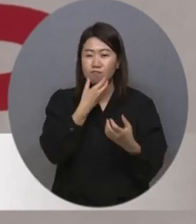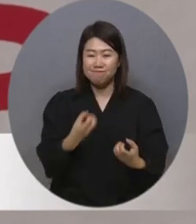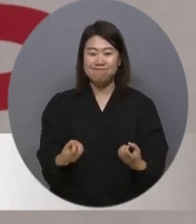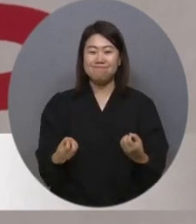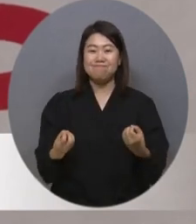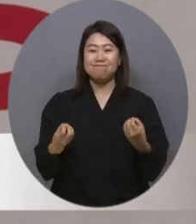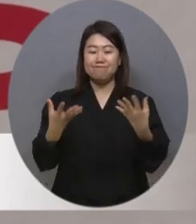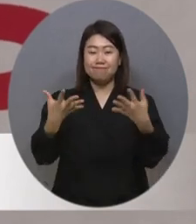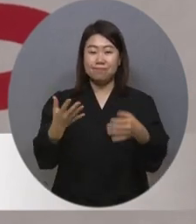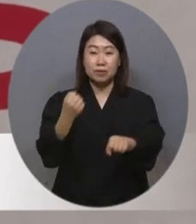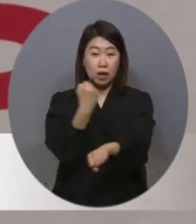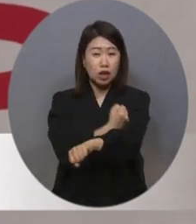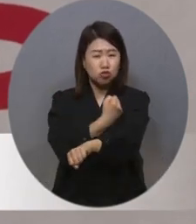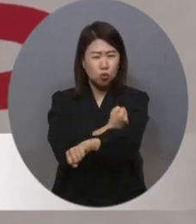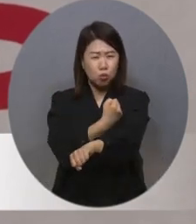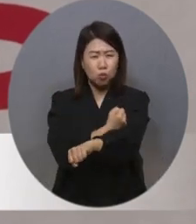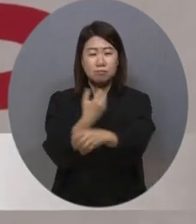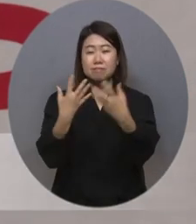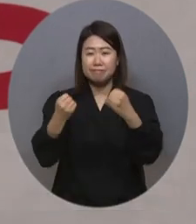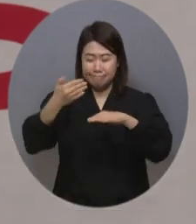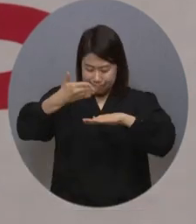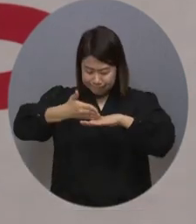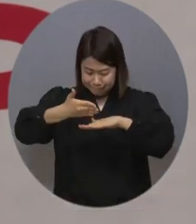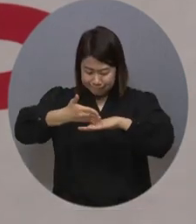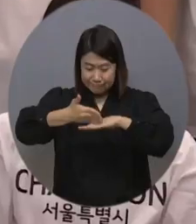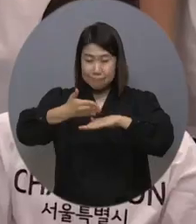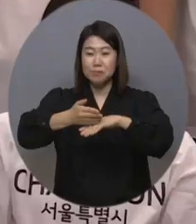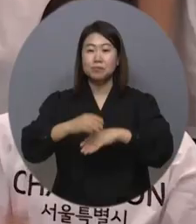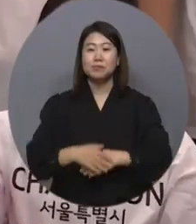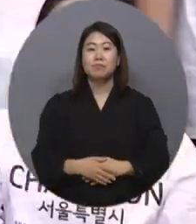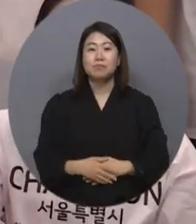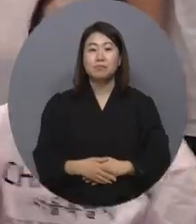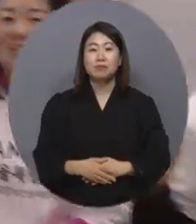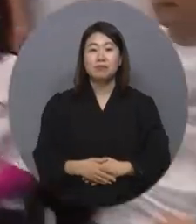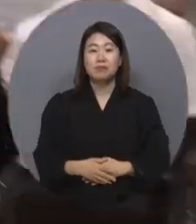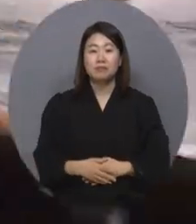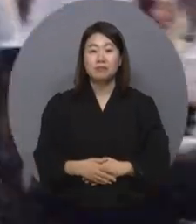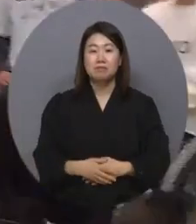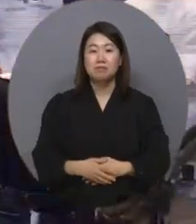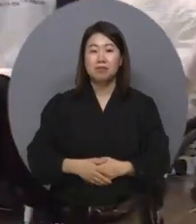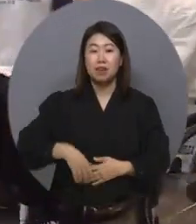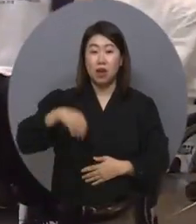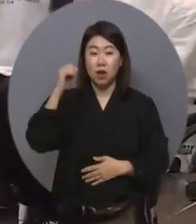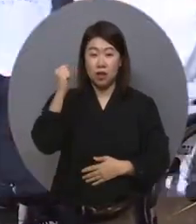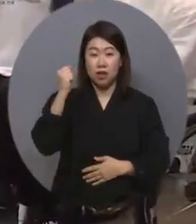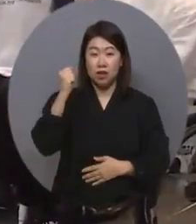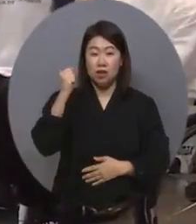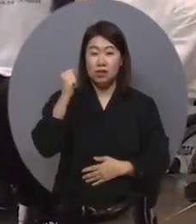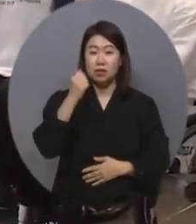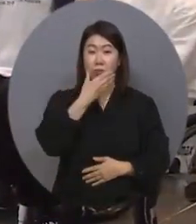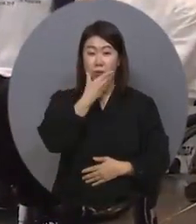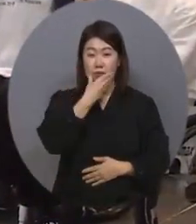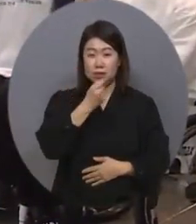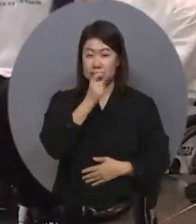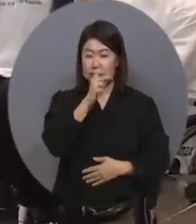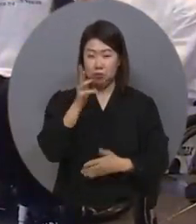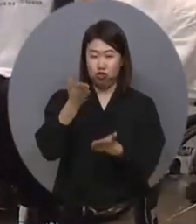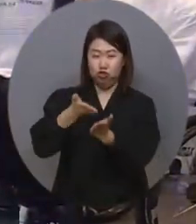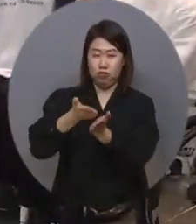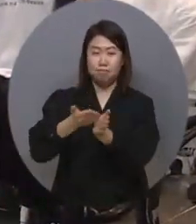축하드립니다. 정말 여러분 애쓰셨습니다. 고맙습니다. TV 뉴스 박순종입니다.